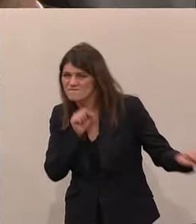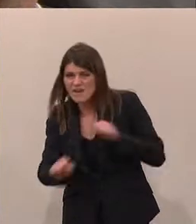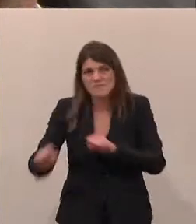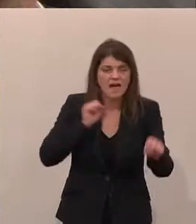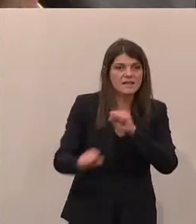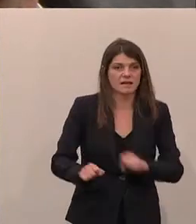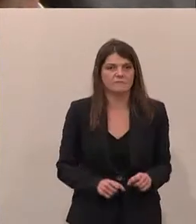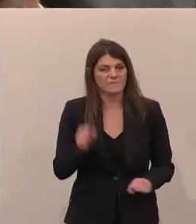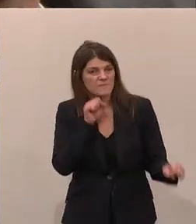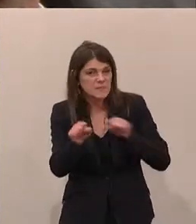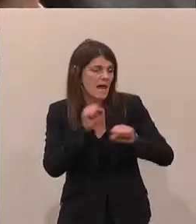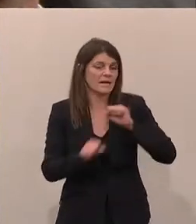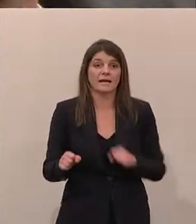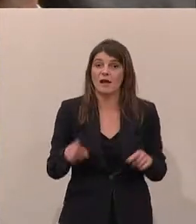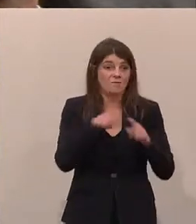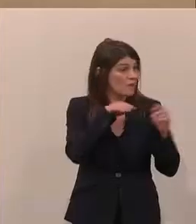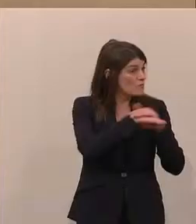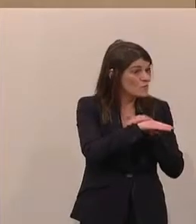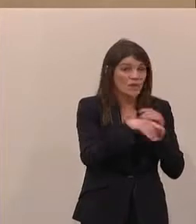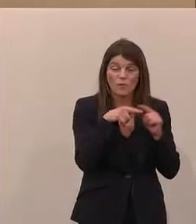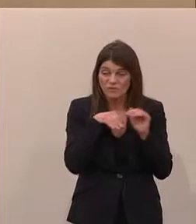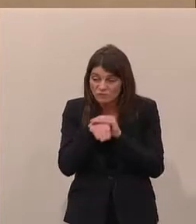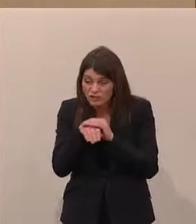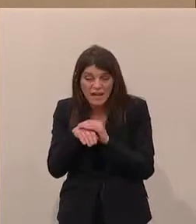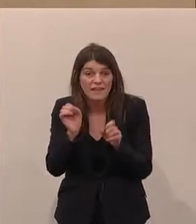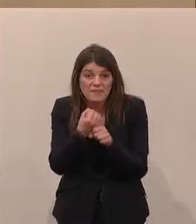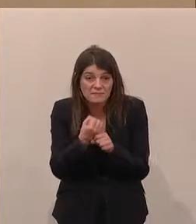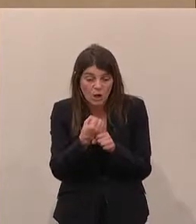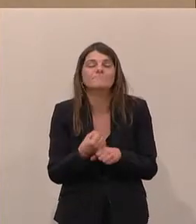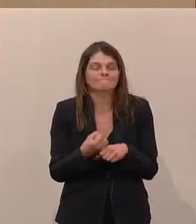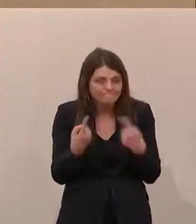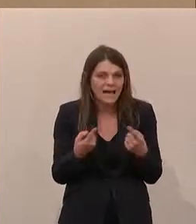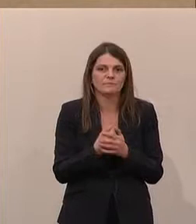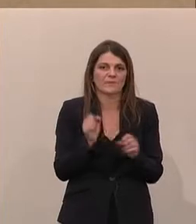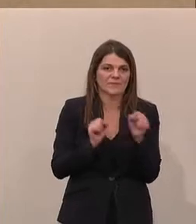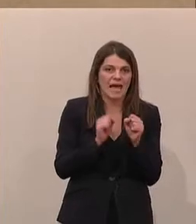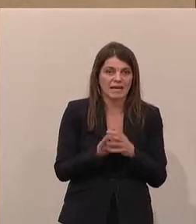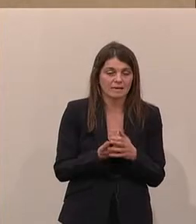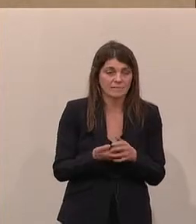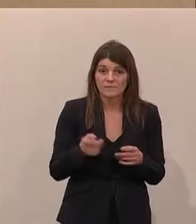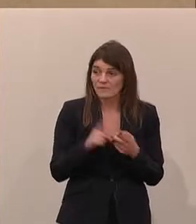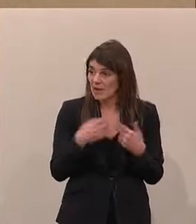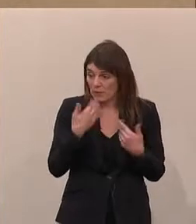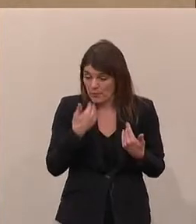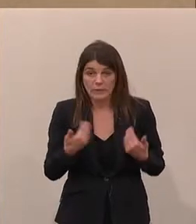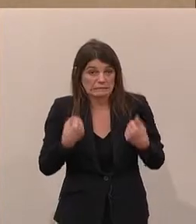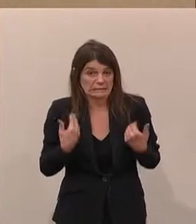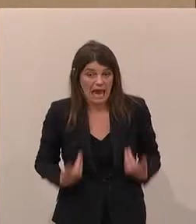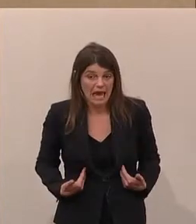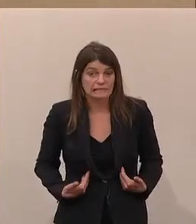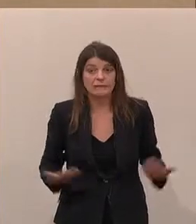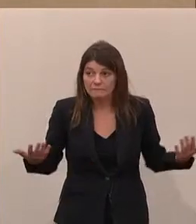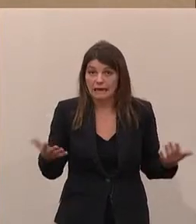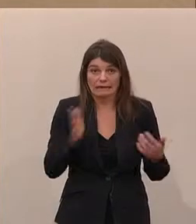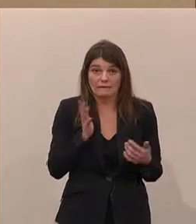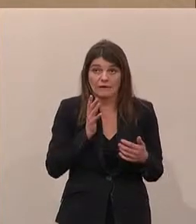verteidigen. Verteidigen, wenn Flüchten sowie Verstecken nicht möglich sind, ich noch nicht in Sicherheit bin, also die